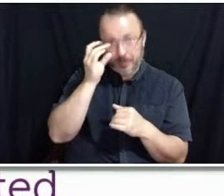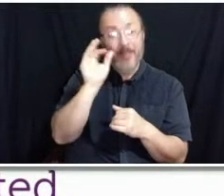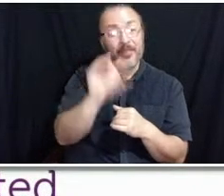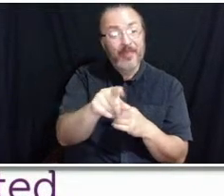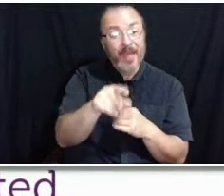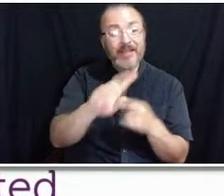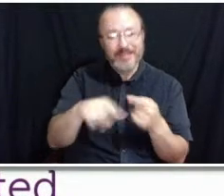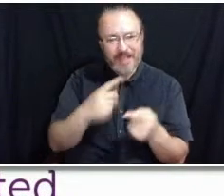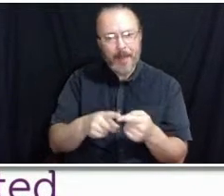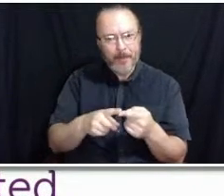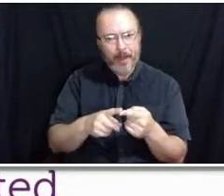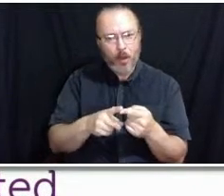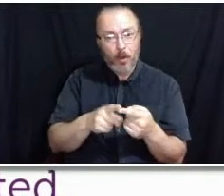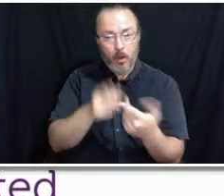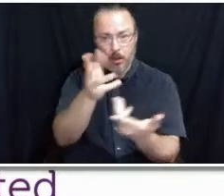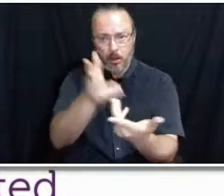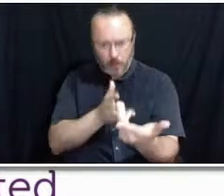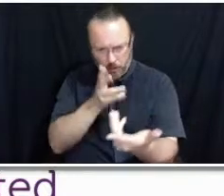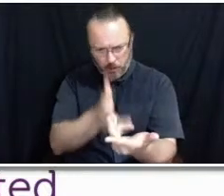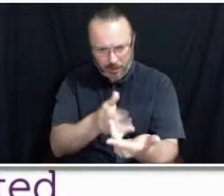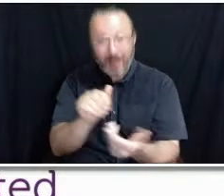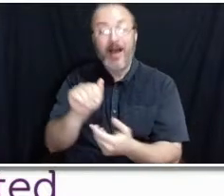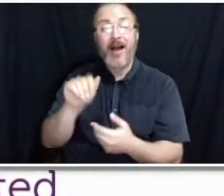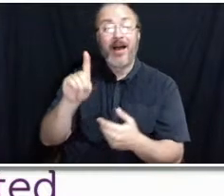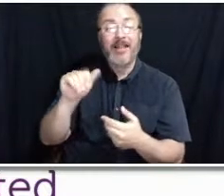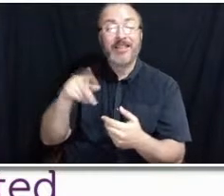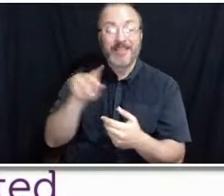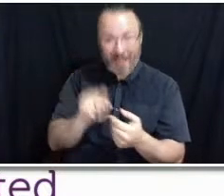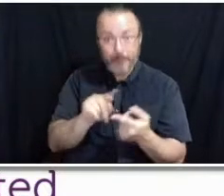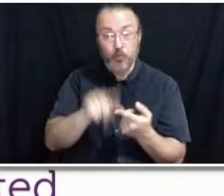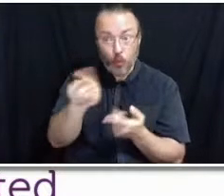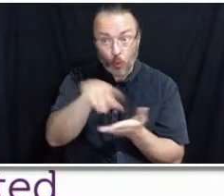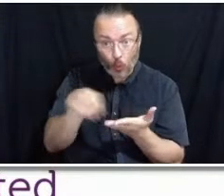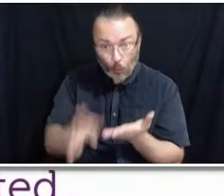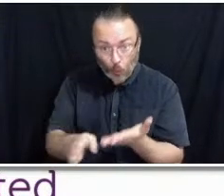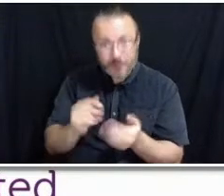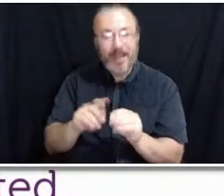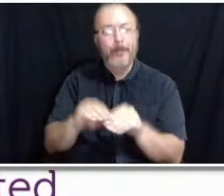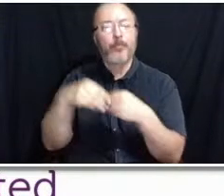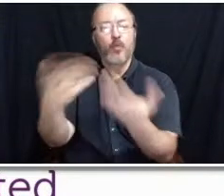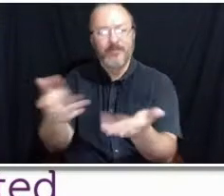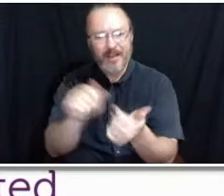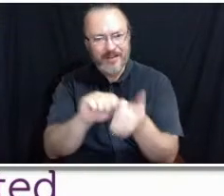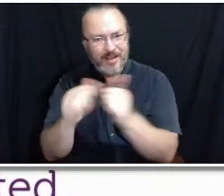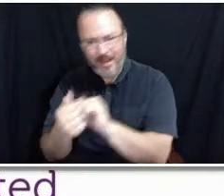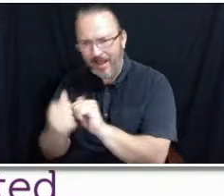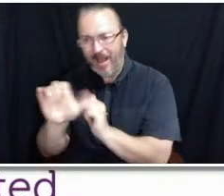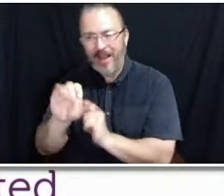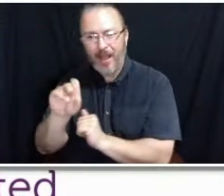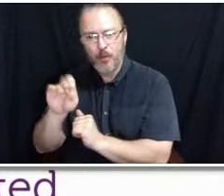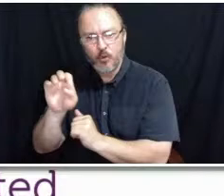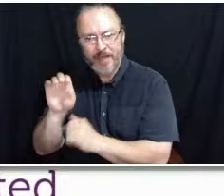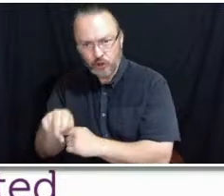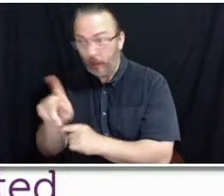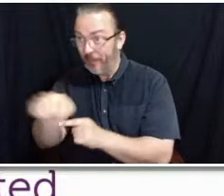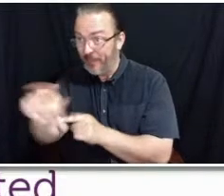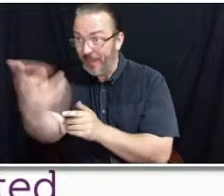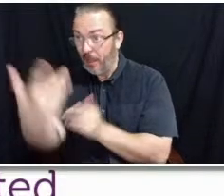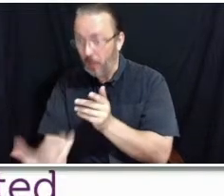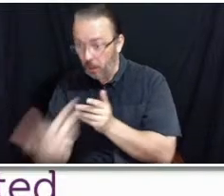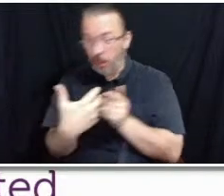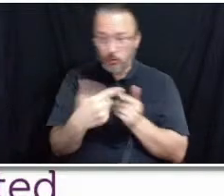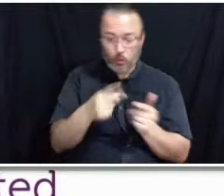c'est s'adapter aux apprenants, faire des aménagements. Il ne faut pas que les apprenants aient à s'adapter à un